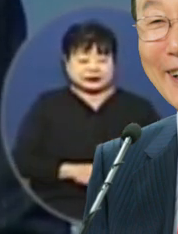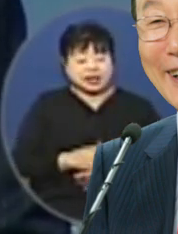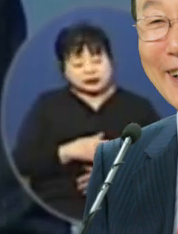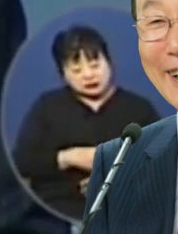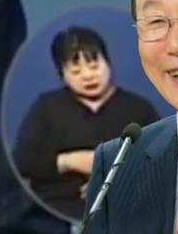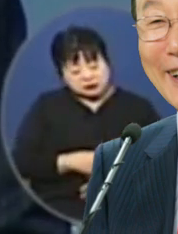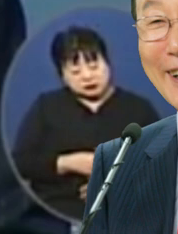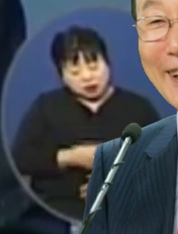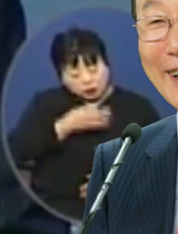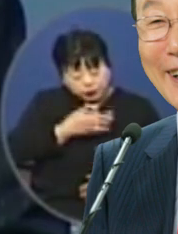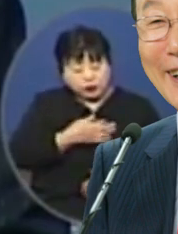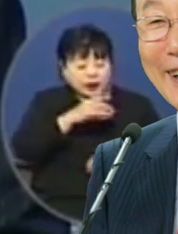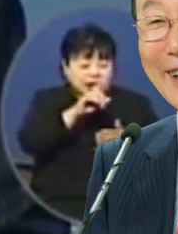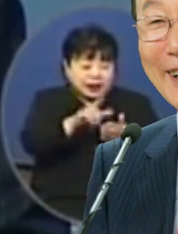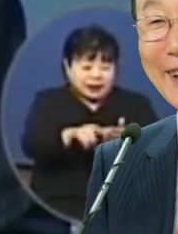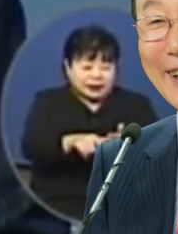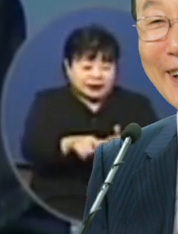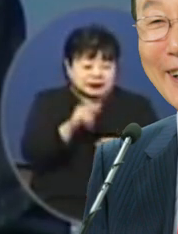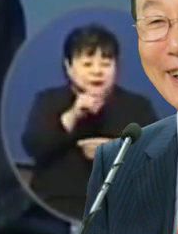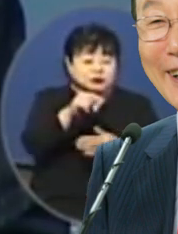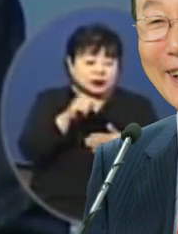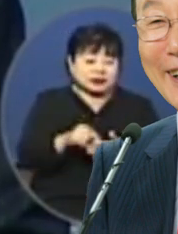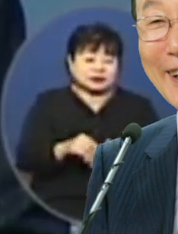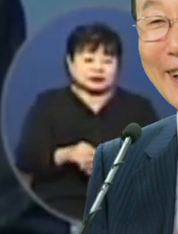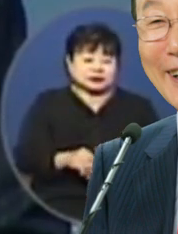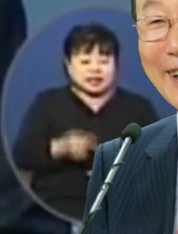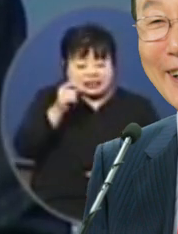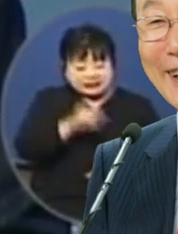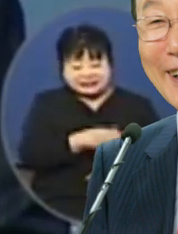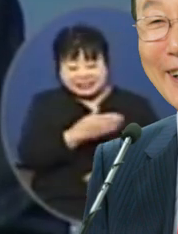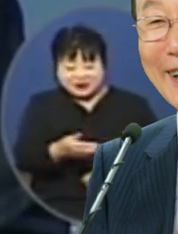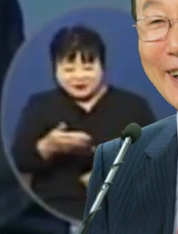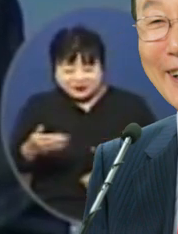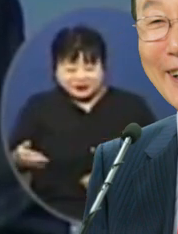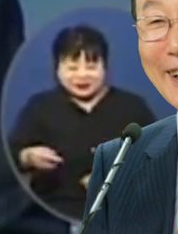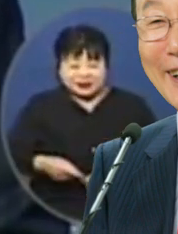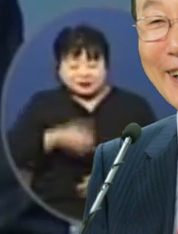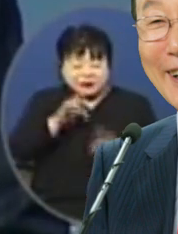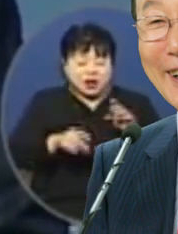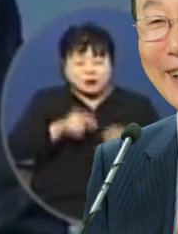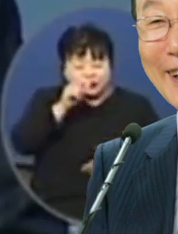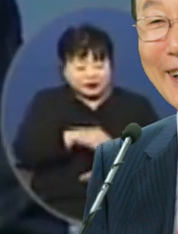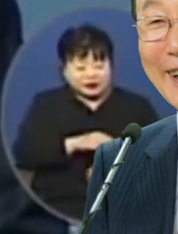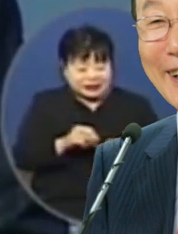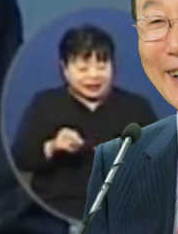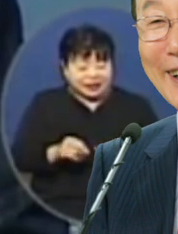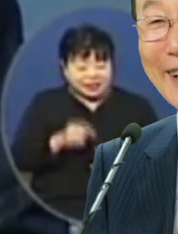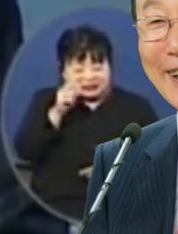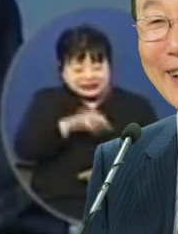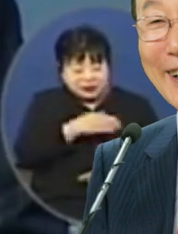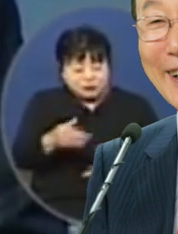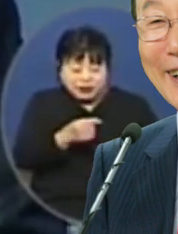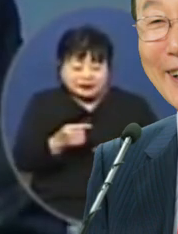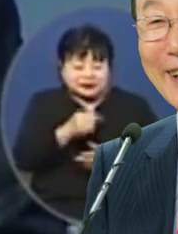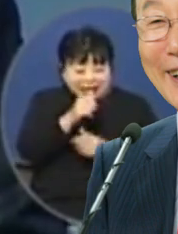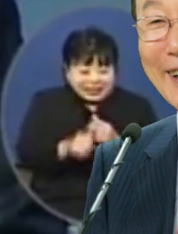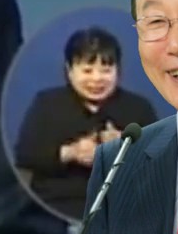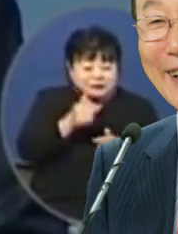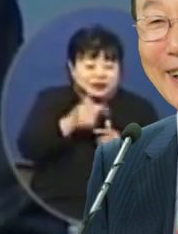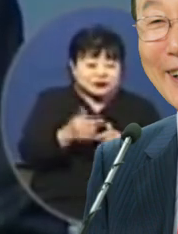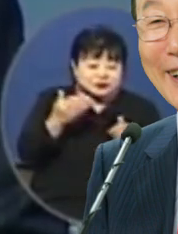지치고 피곤하고 고달픈 생활에서 냇물이 되어주시는 것입니다. 마른 땅에 냇물 같은 하나님입니다.